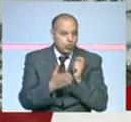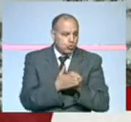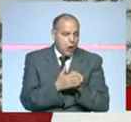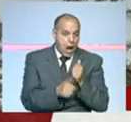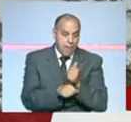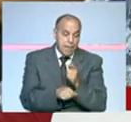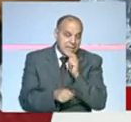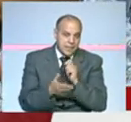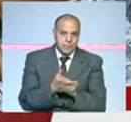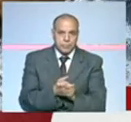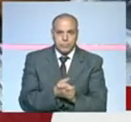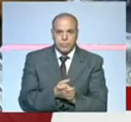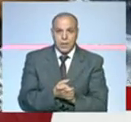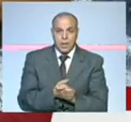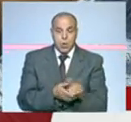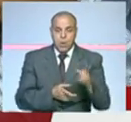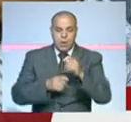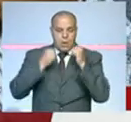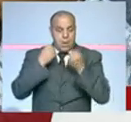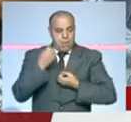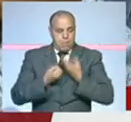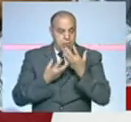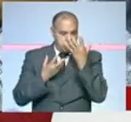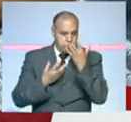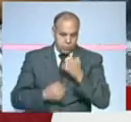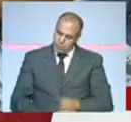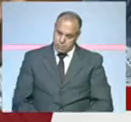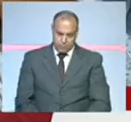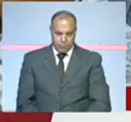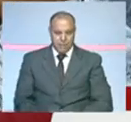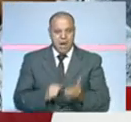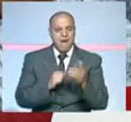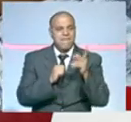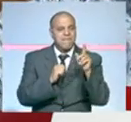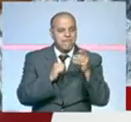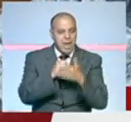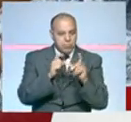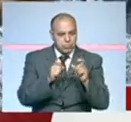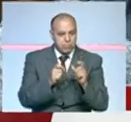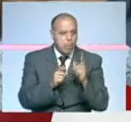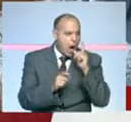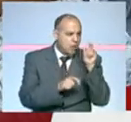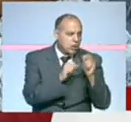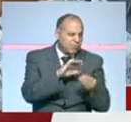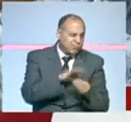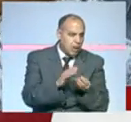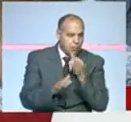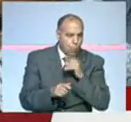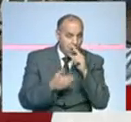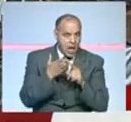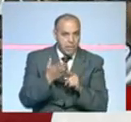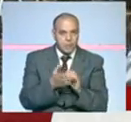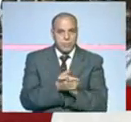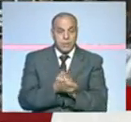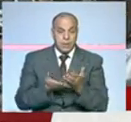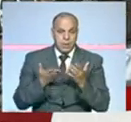هذا الموسم اه وقفتنا عبره على غضب القطاع الفلاحي من قبل لوبيات الفساد اللي في القطاع قضايا